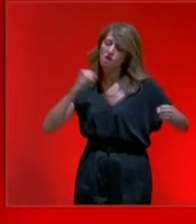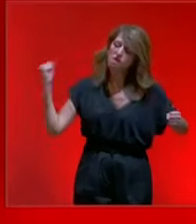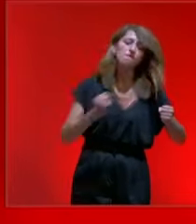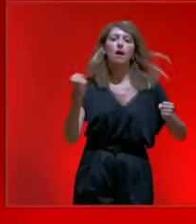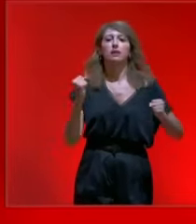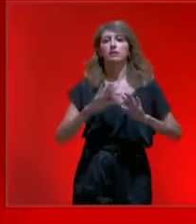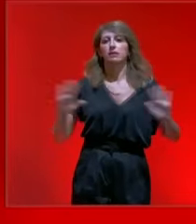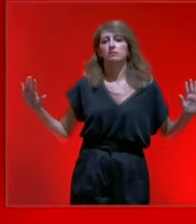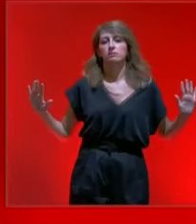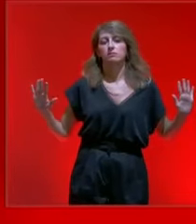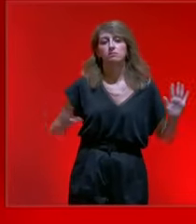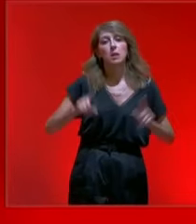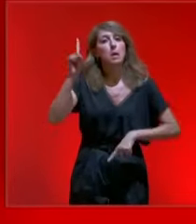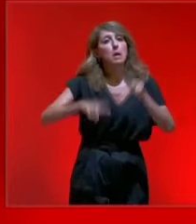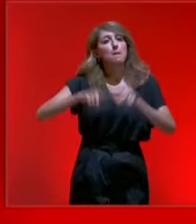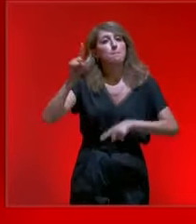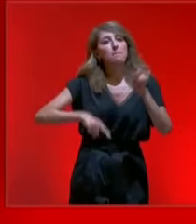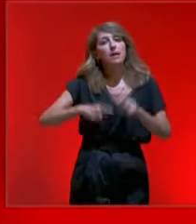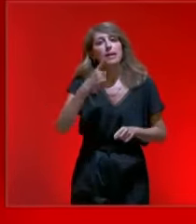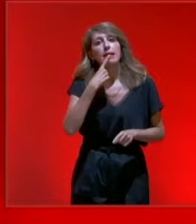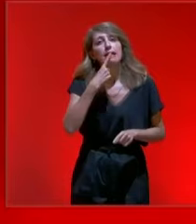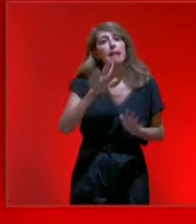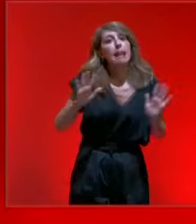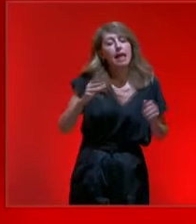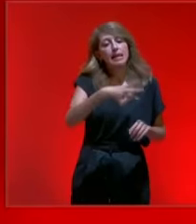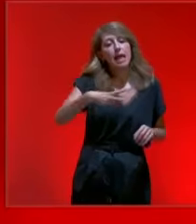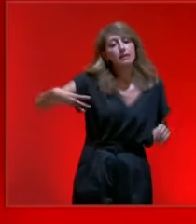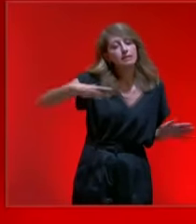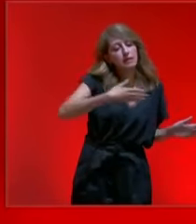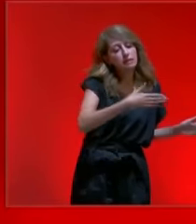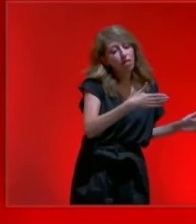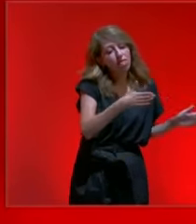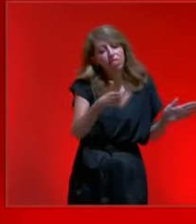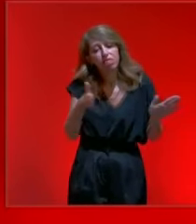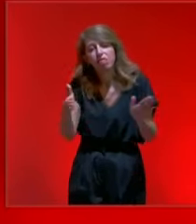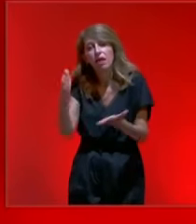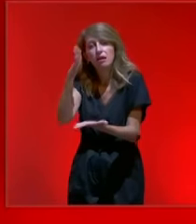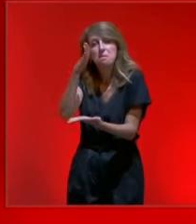του μετασχηματισμού ήταν ένας ασπόνδυλος πολυσυλλεκτισμός.